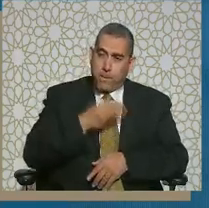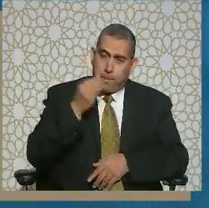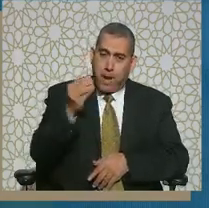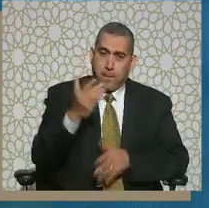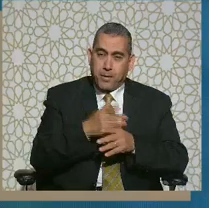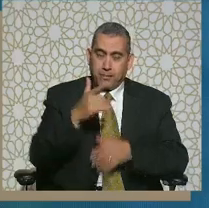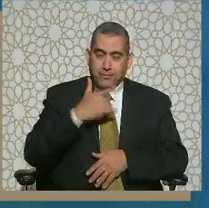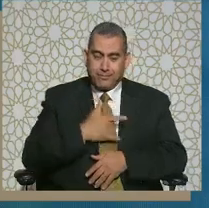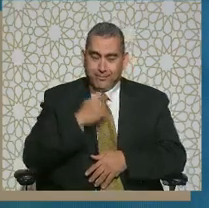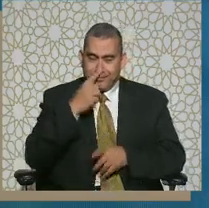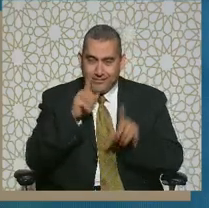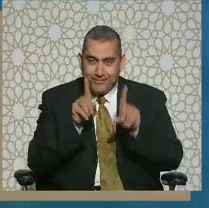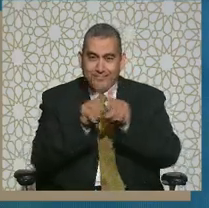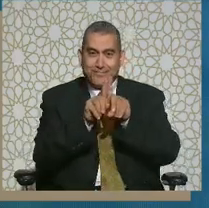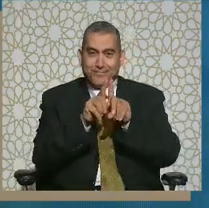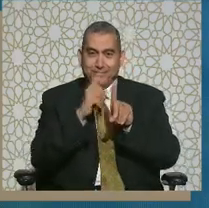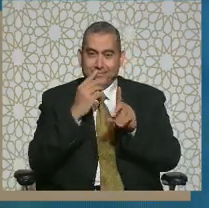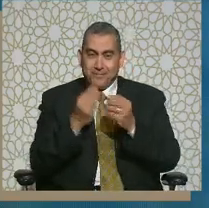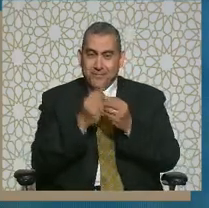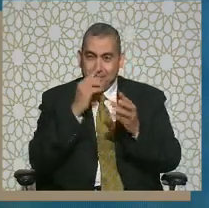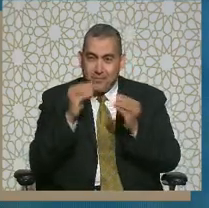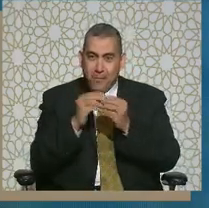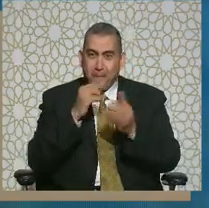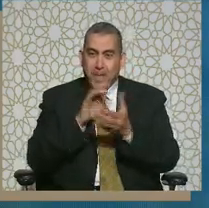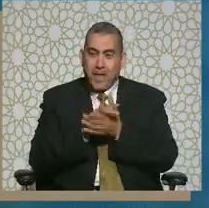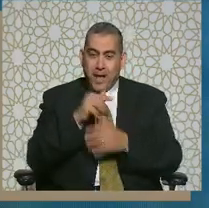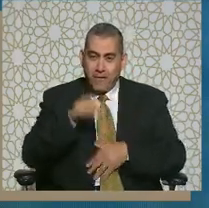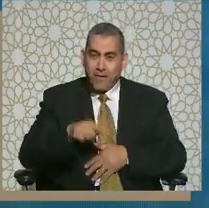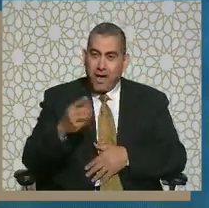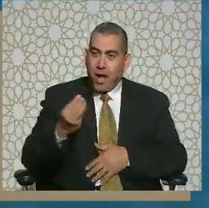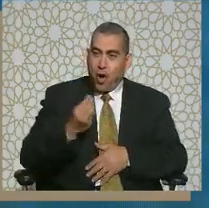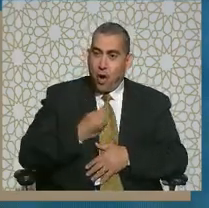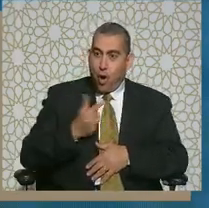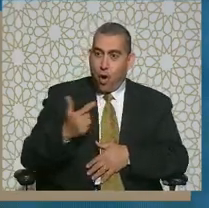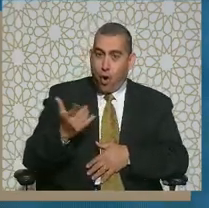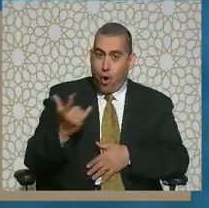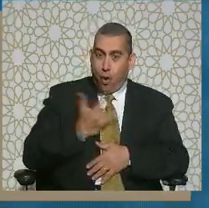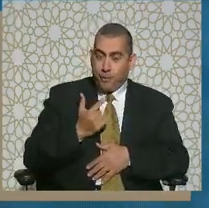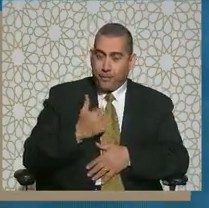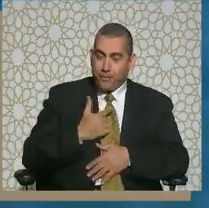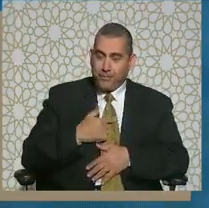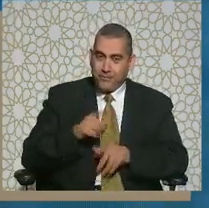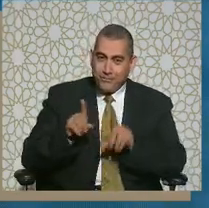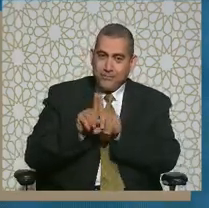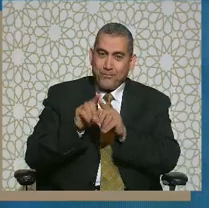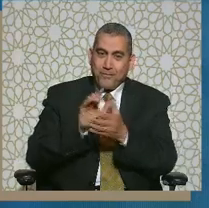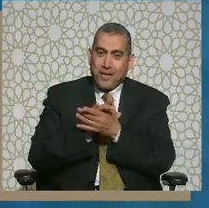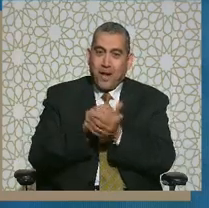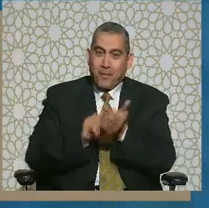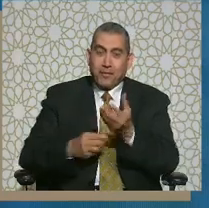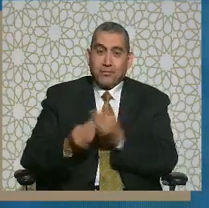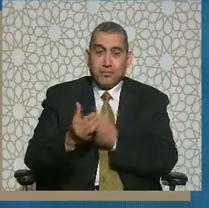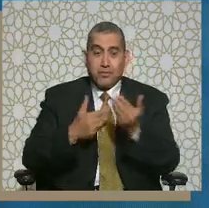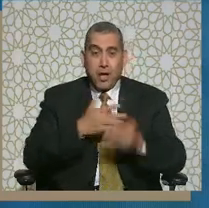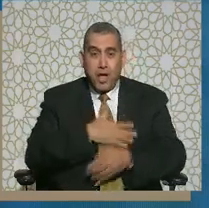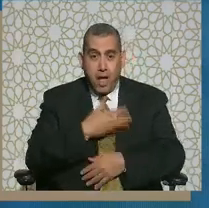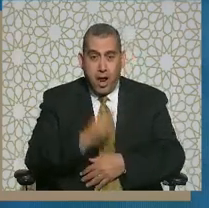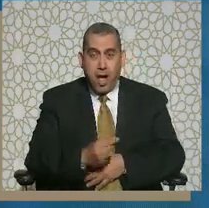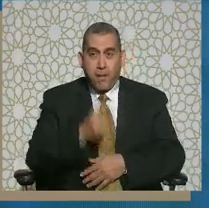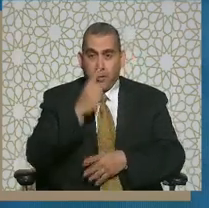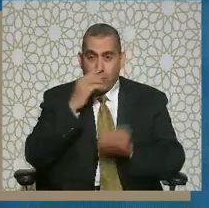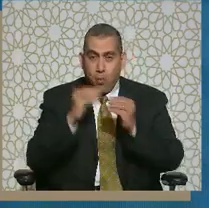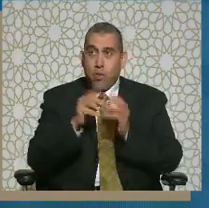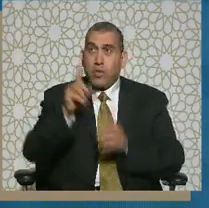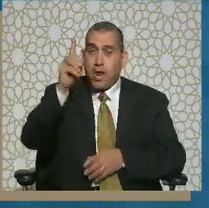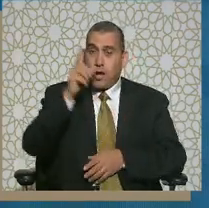يحس بالانس يحس ان في حد على الارض بيحبه فيحس بالانس فالانس رحمه ووض الله سبحانه